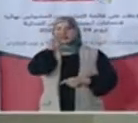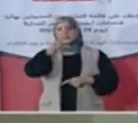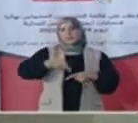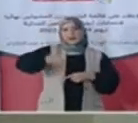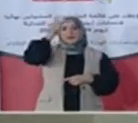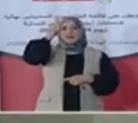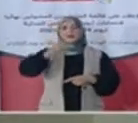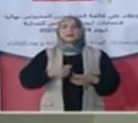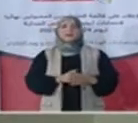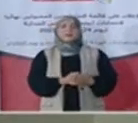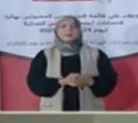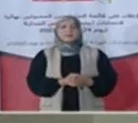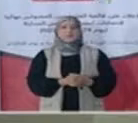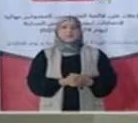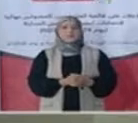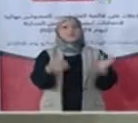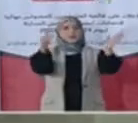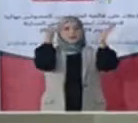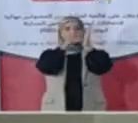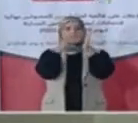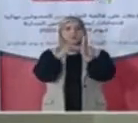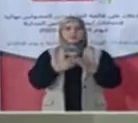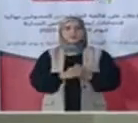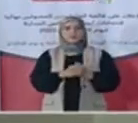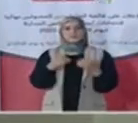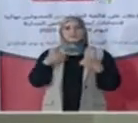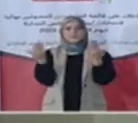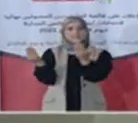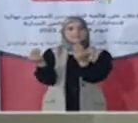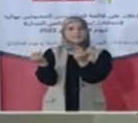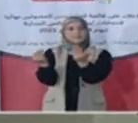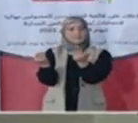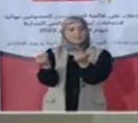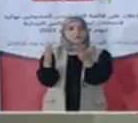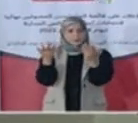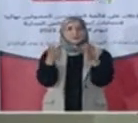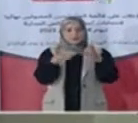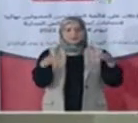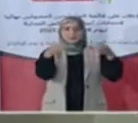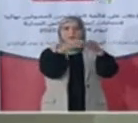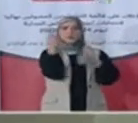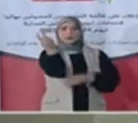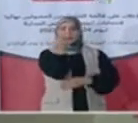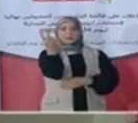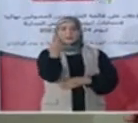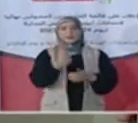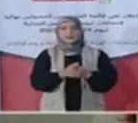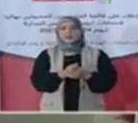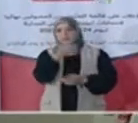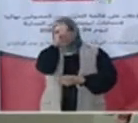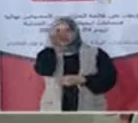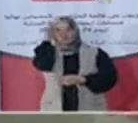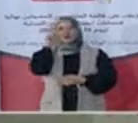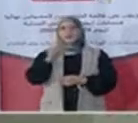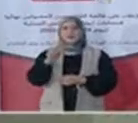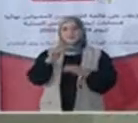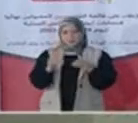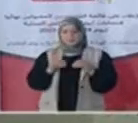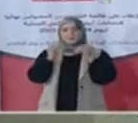فوق. وأيضا ننتظر طبعا أنه الدورة الثانية سوف يمر لها